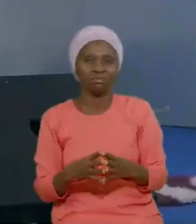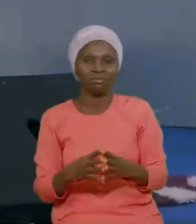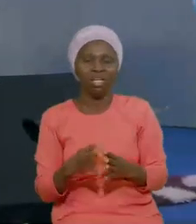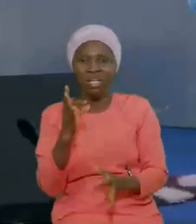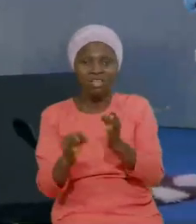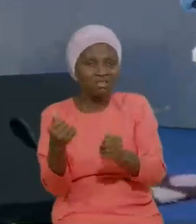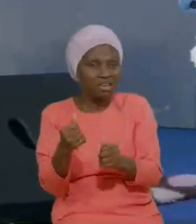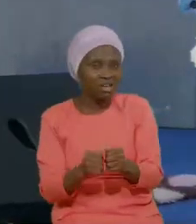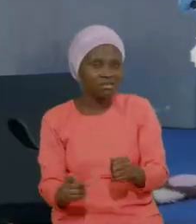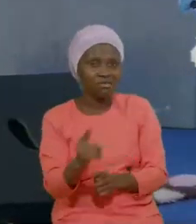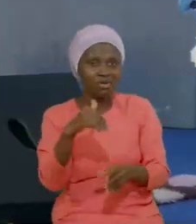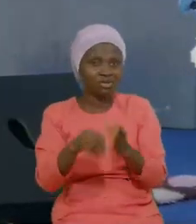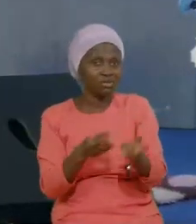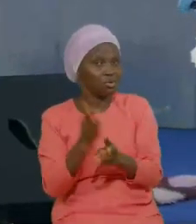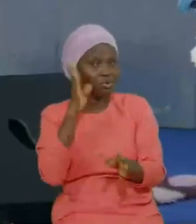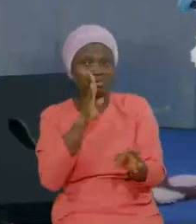très éloigné, ça.